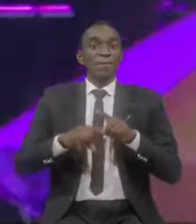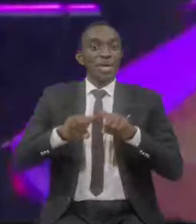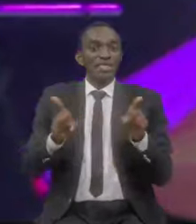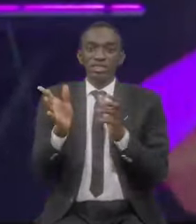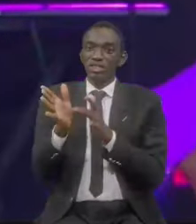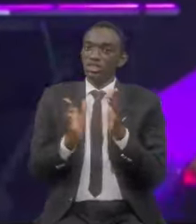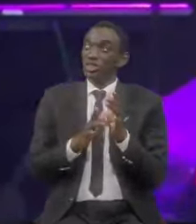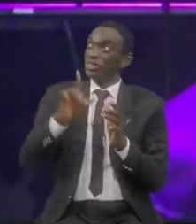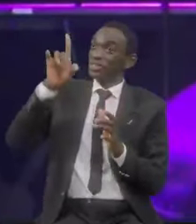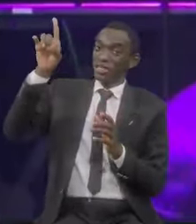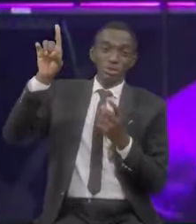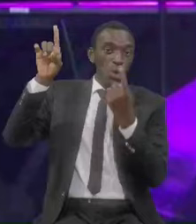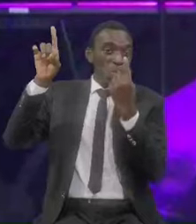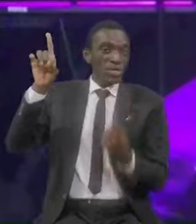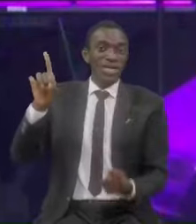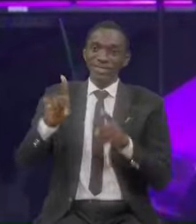Seul